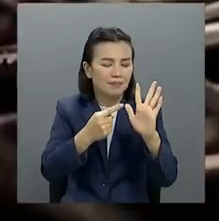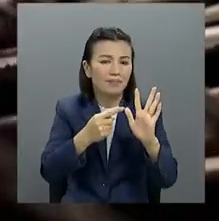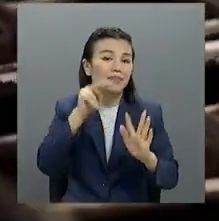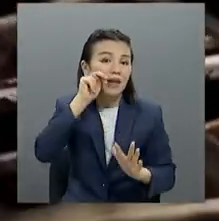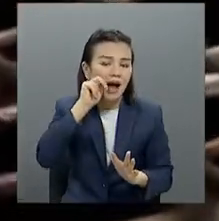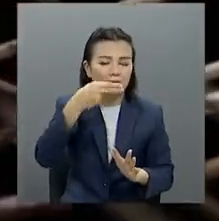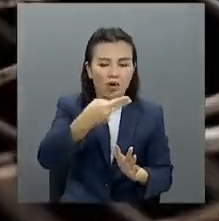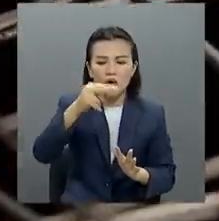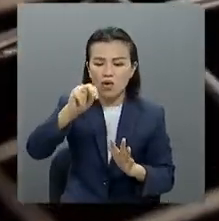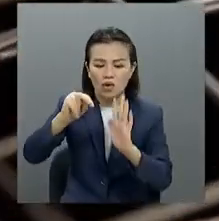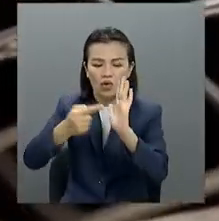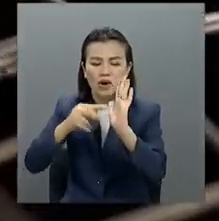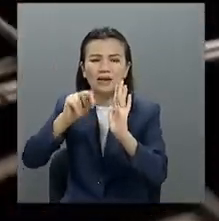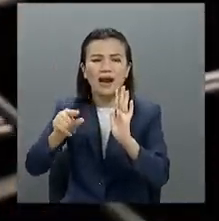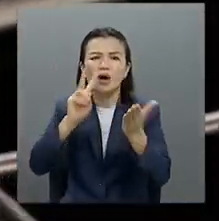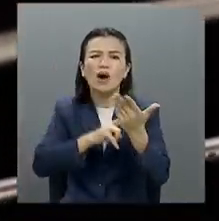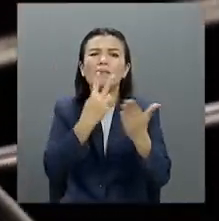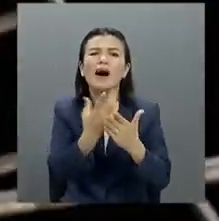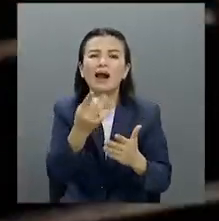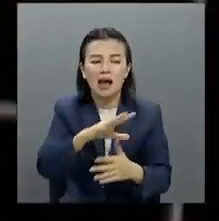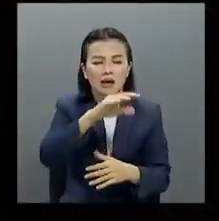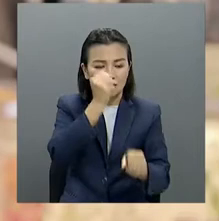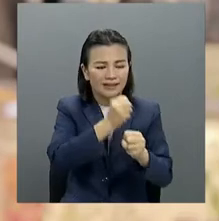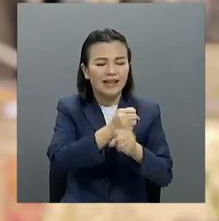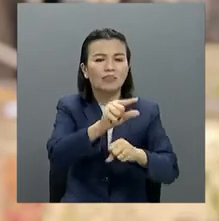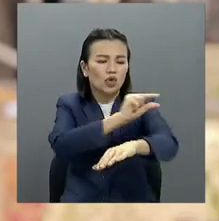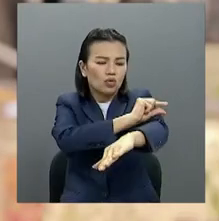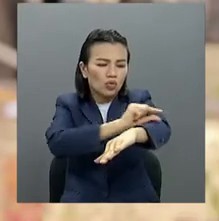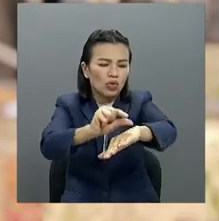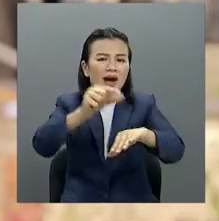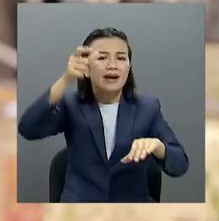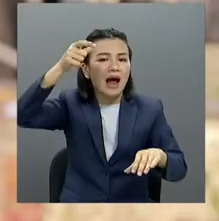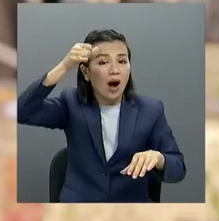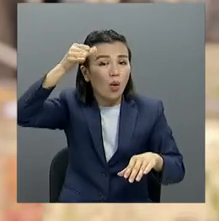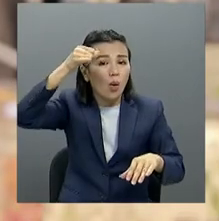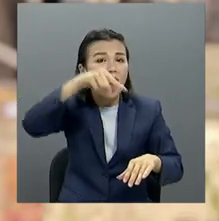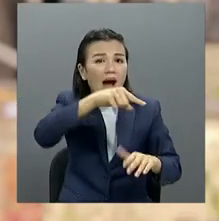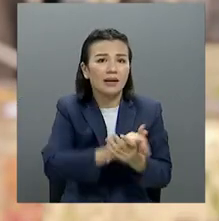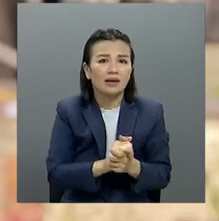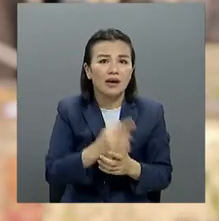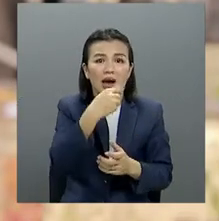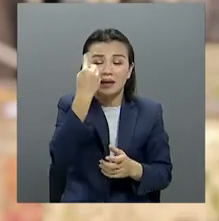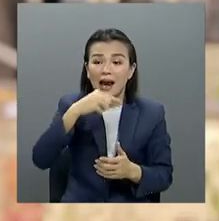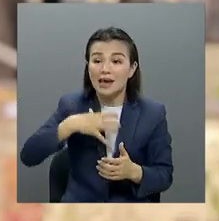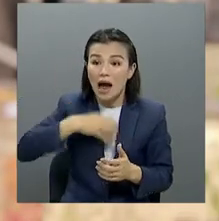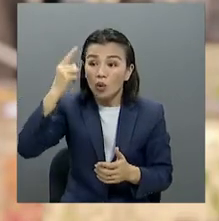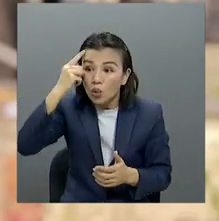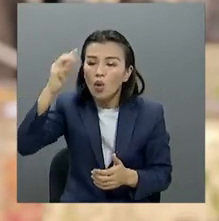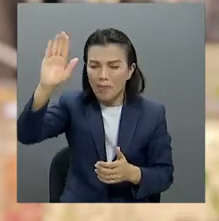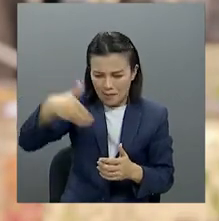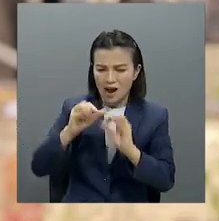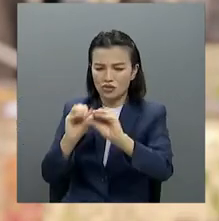าะก็พ่อก็อยากอนุรักษ์เหมือนกันแต่ว่าไผ่ใครมาหัดก็ได้ฮะเพราะว่าสอนให้ได้